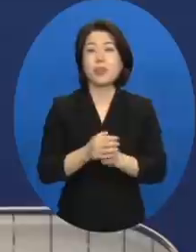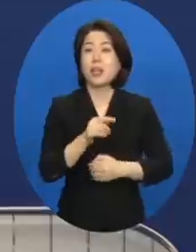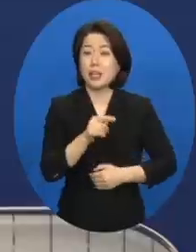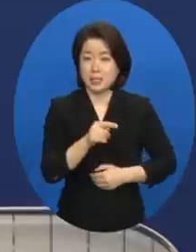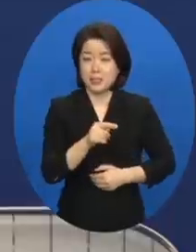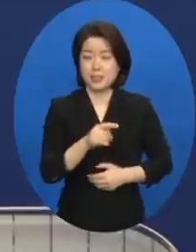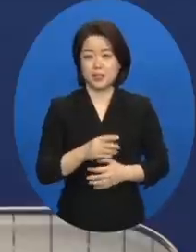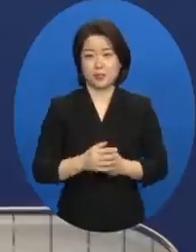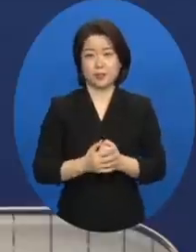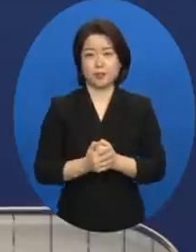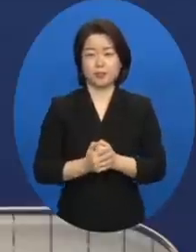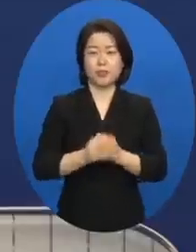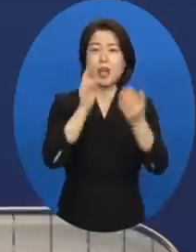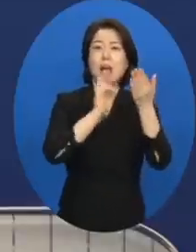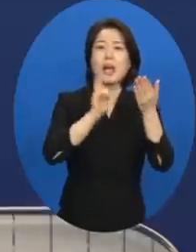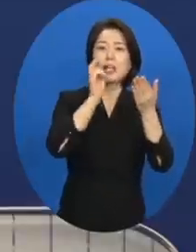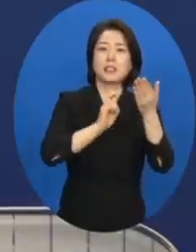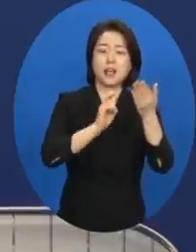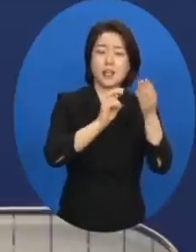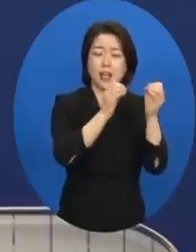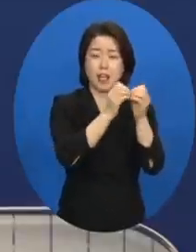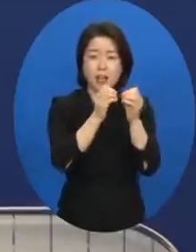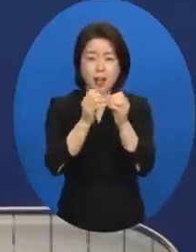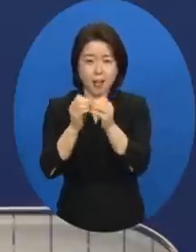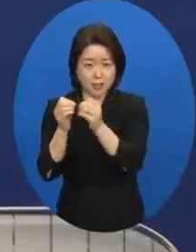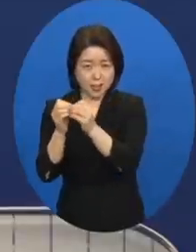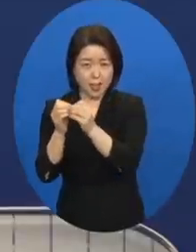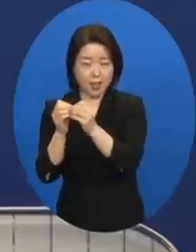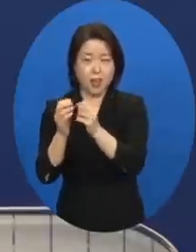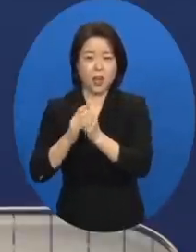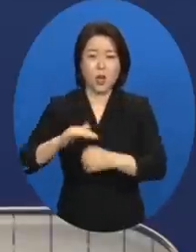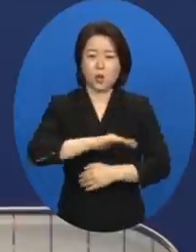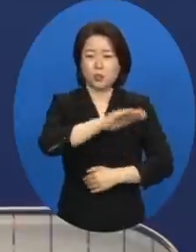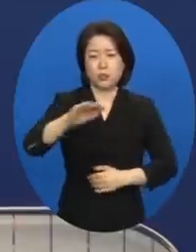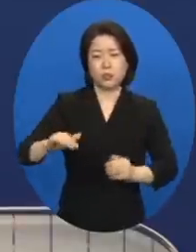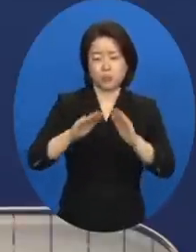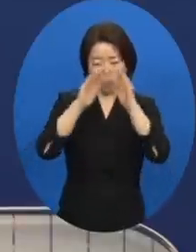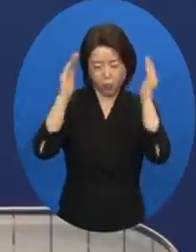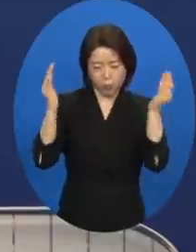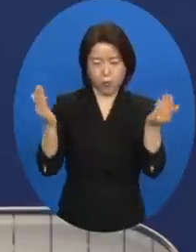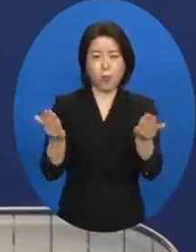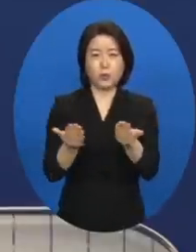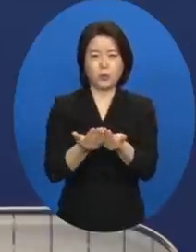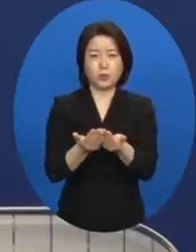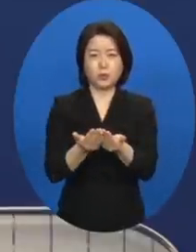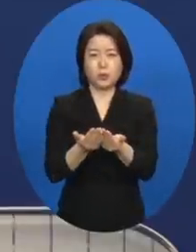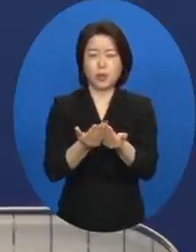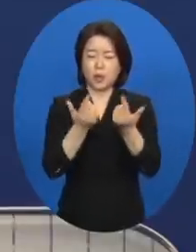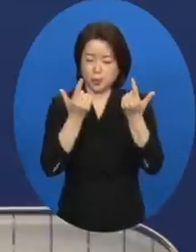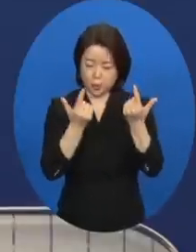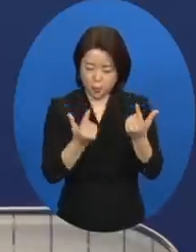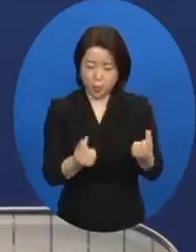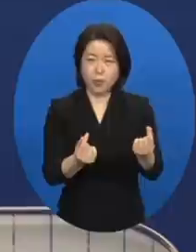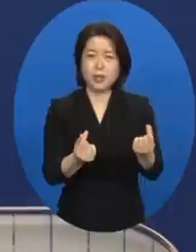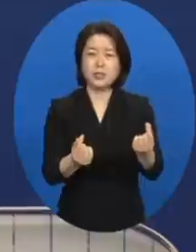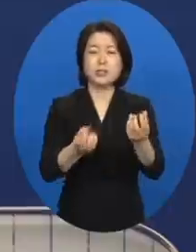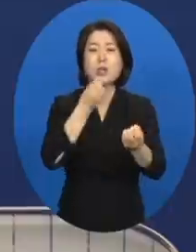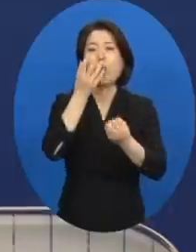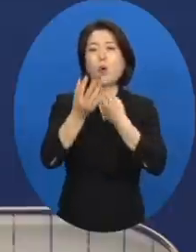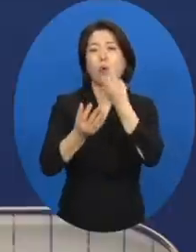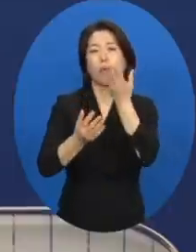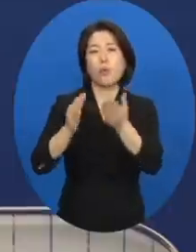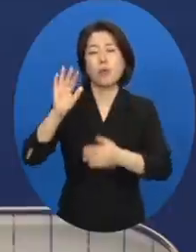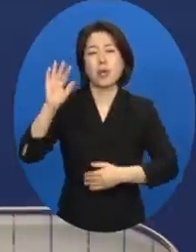이 찬양의 가사가 우리 모두의 같은 고백이